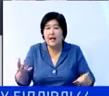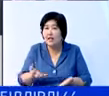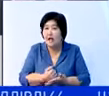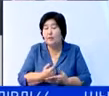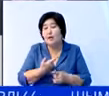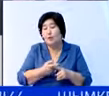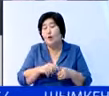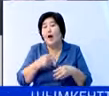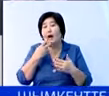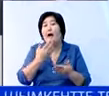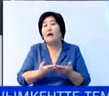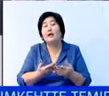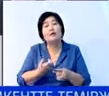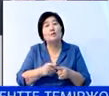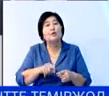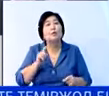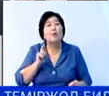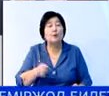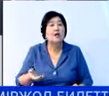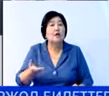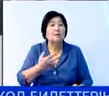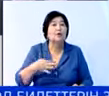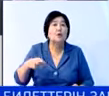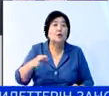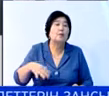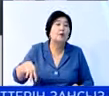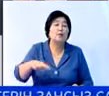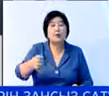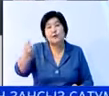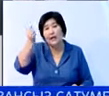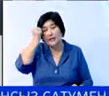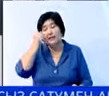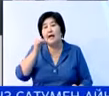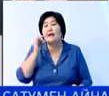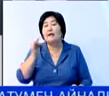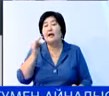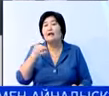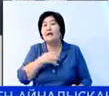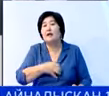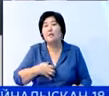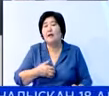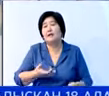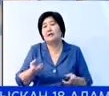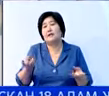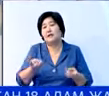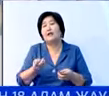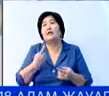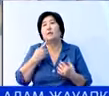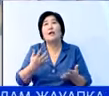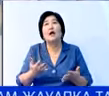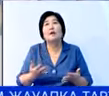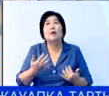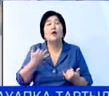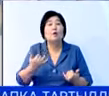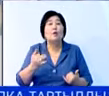Бұлар қарағанда бұл осы біздің облыс көлеміндегі ескерткіштердің тарихи аса маңызды екендігінің бір айғағы.